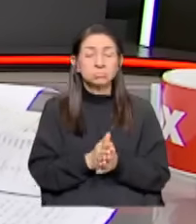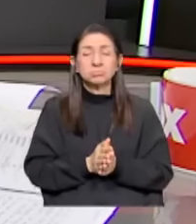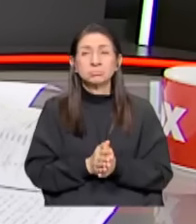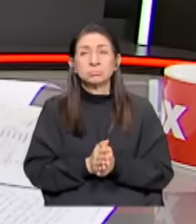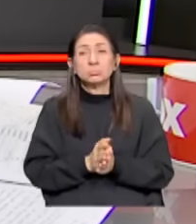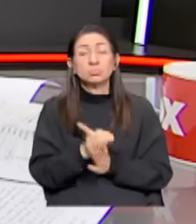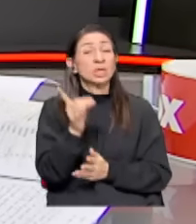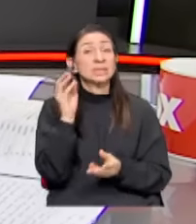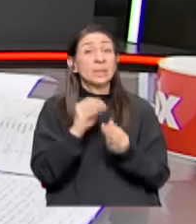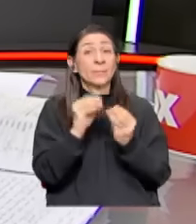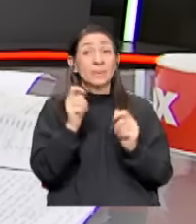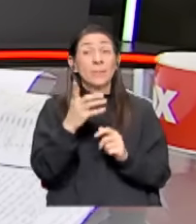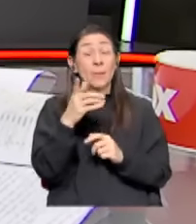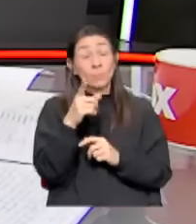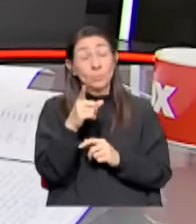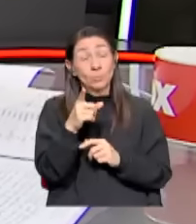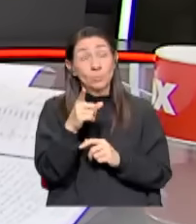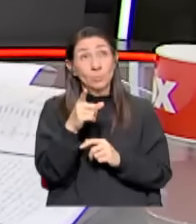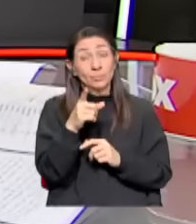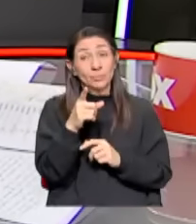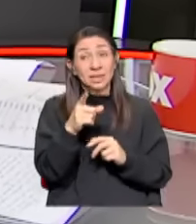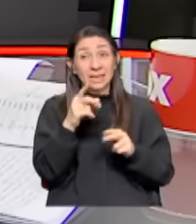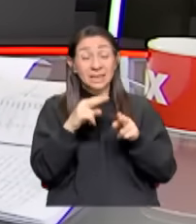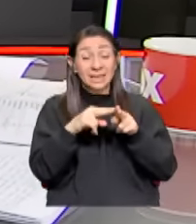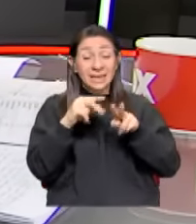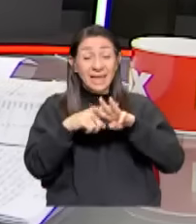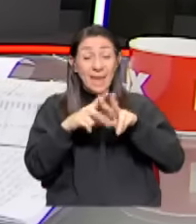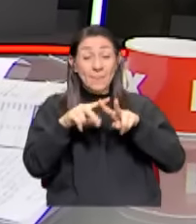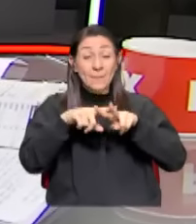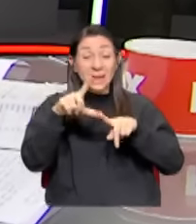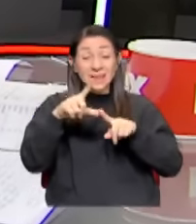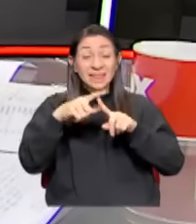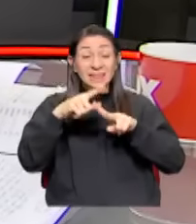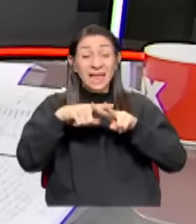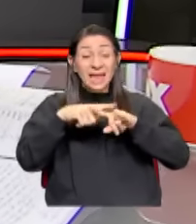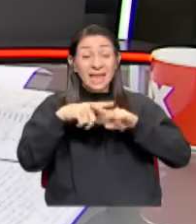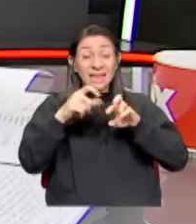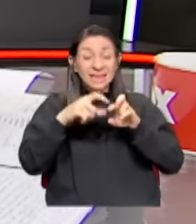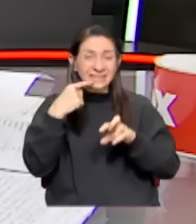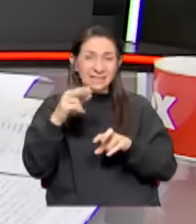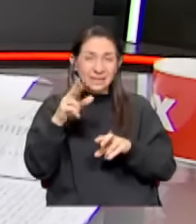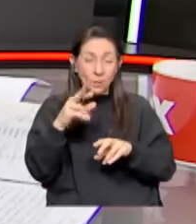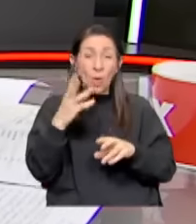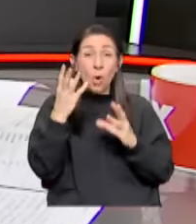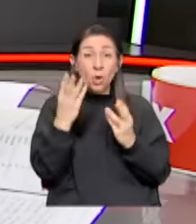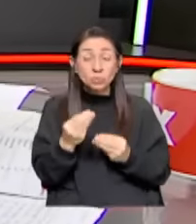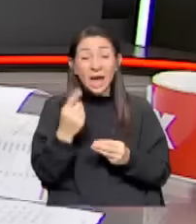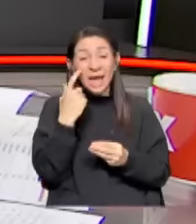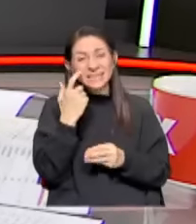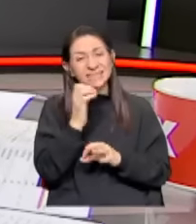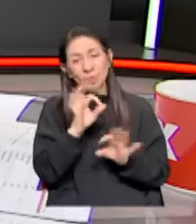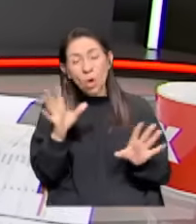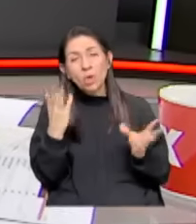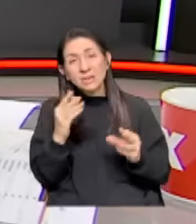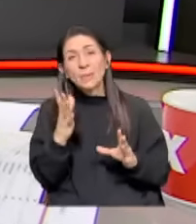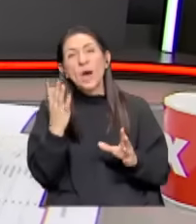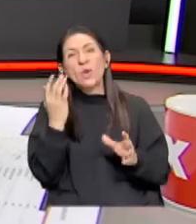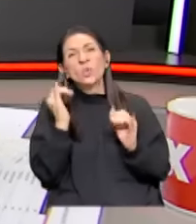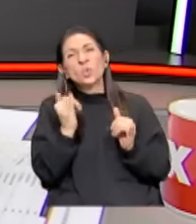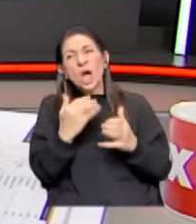Bu kadar zam yapıldı ama bunun Kemal Tahir'in dediği gibi olmuşun hayırsızı olmaz, olsa olsa ceremesi olur. Ceremesini de biz